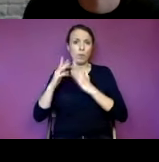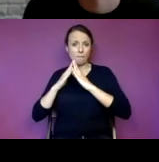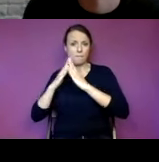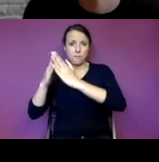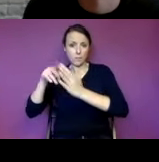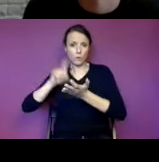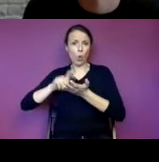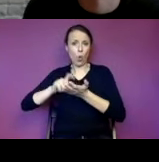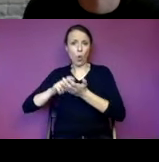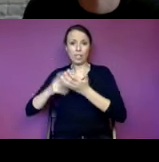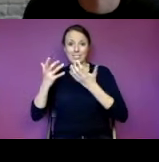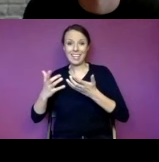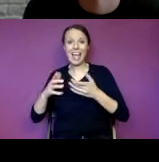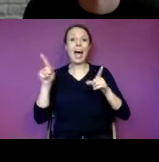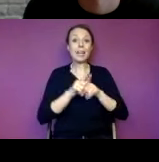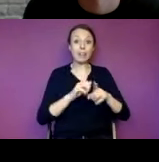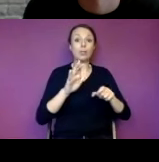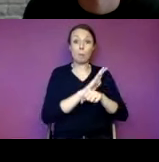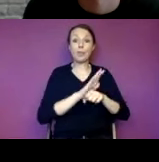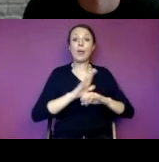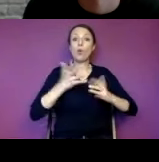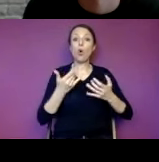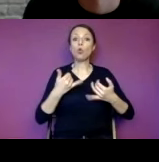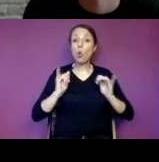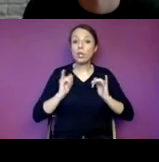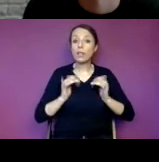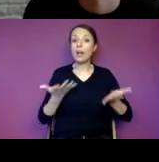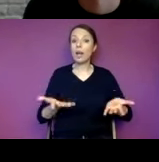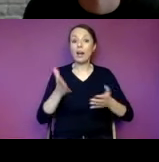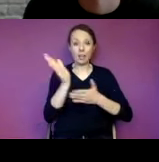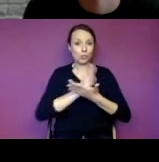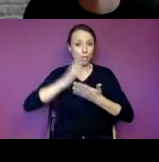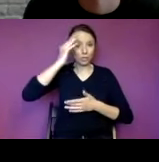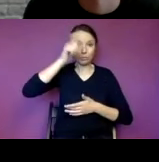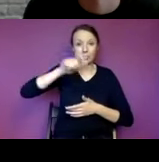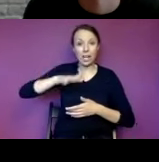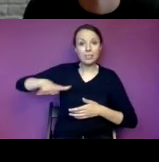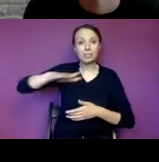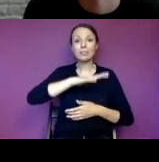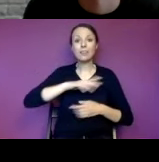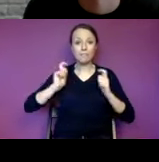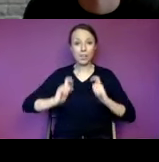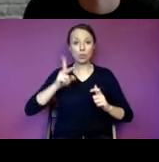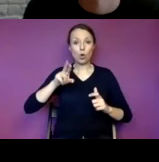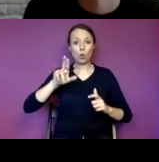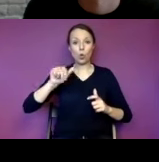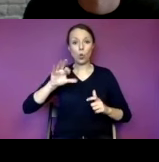też biznesem jest turystyka i też część mieszkańców Kruszynian są to osoby, które